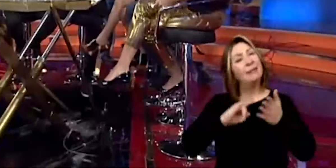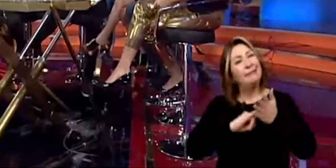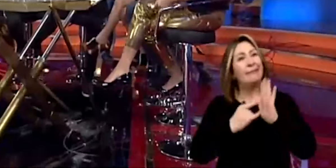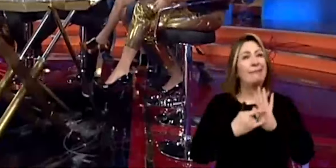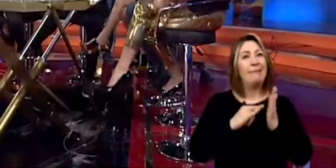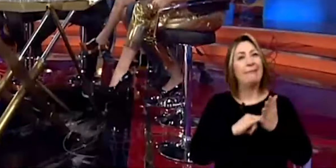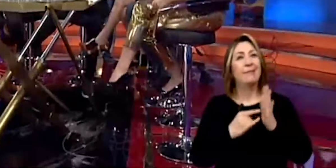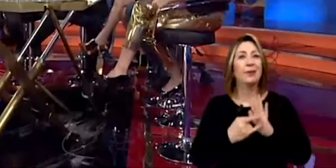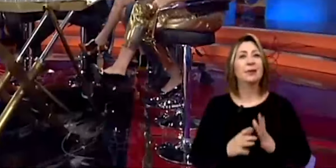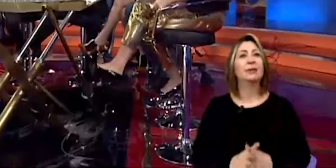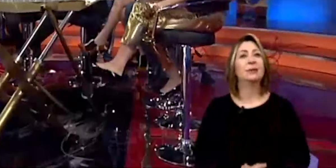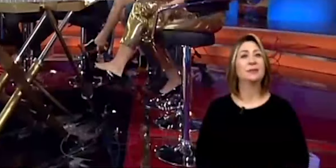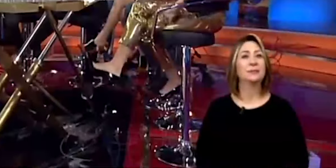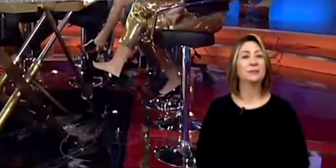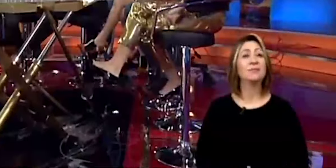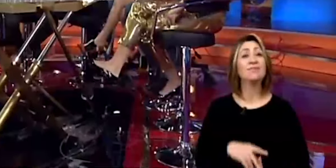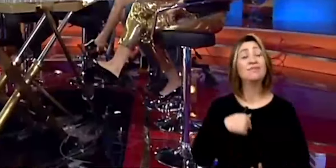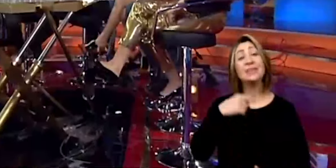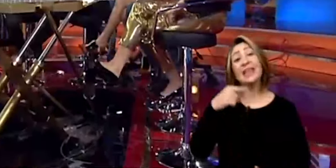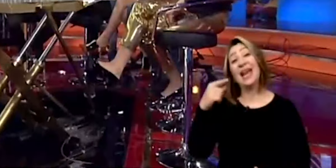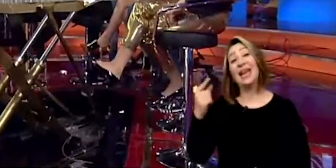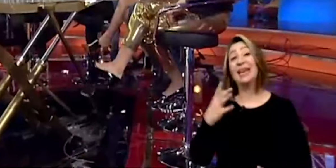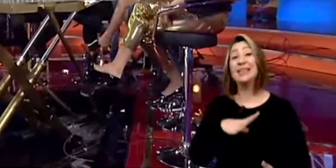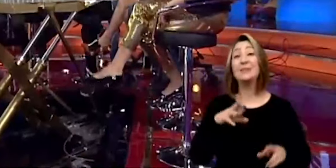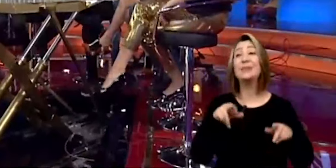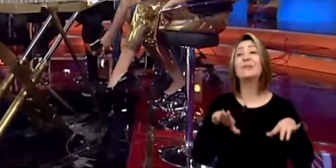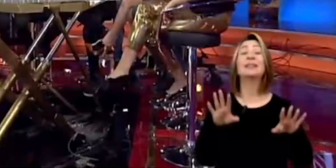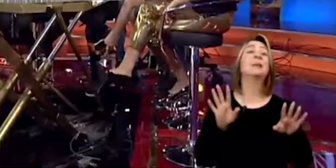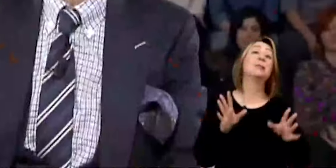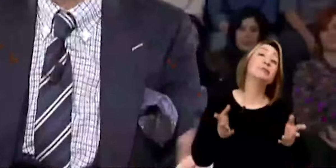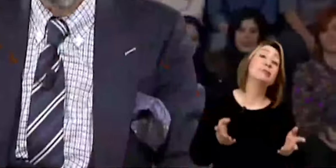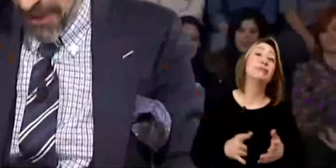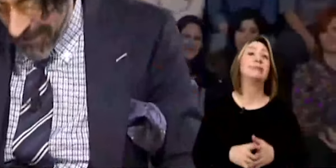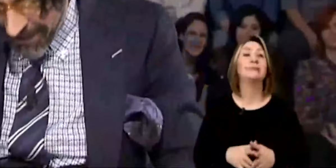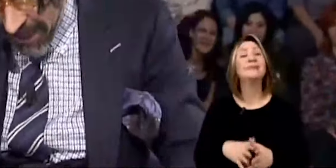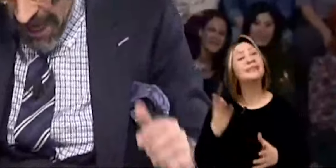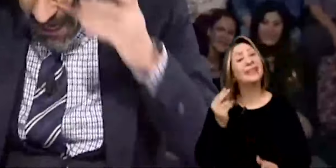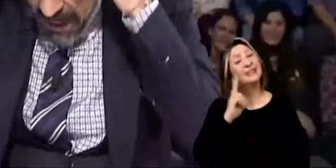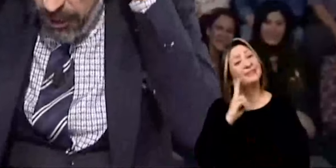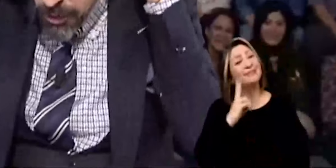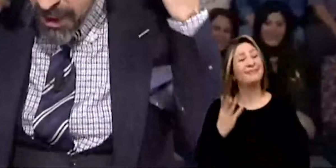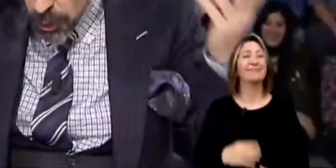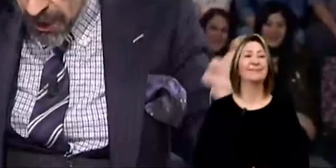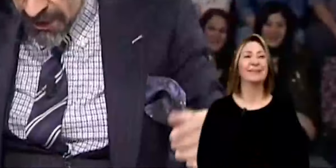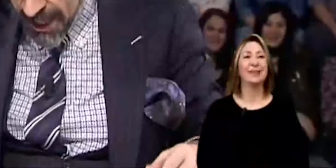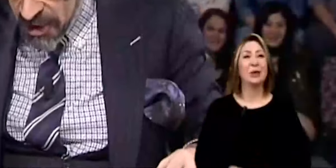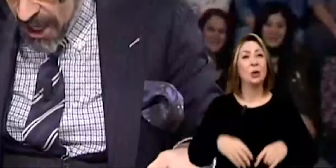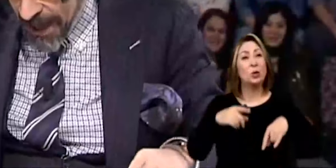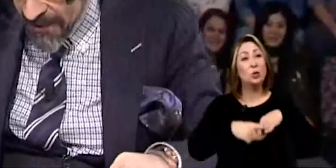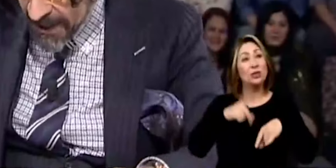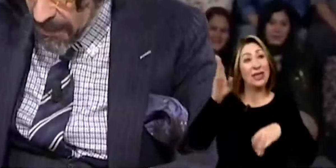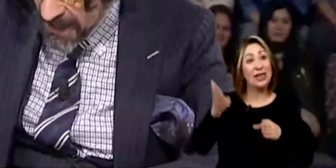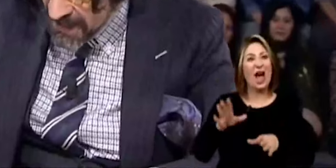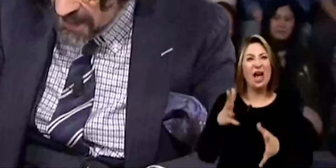eder. Çok güzel. Peki. Bizim de diğerleri istediğimiz kadar iyi değil. Yani evet, bilmiyoruz. Yani. Ne kadar mütevazı. Hüseyin Tuğra'nın